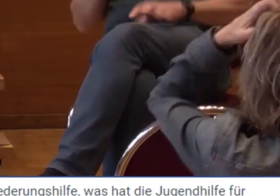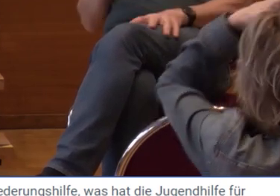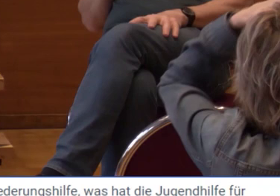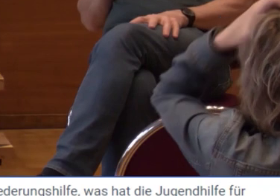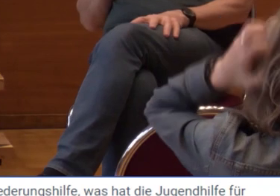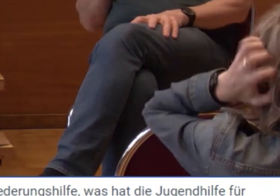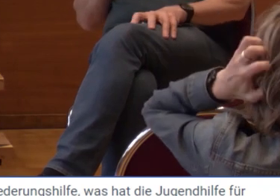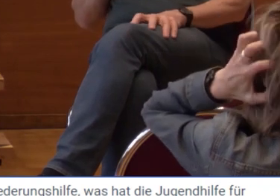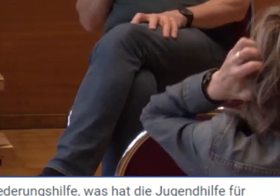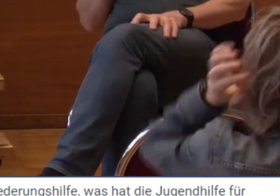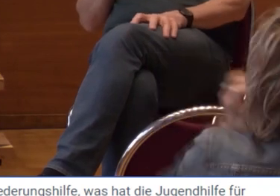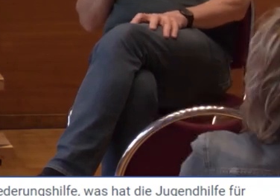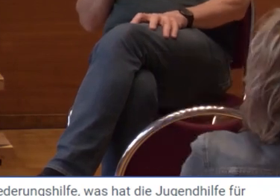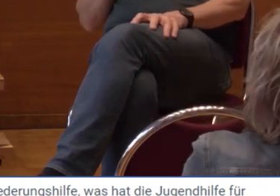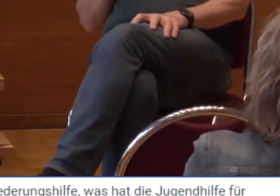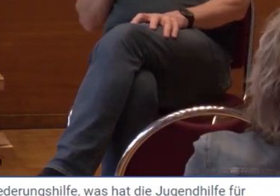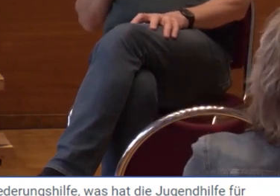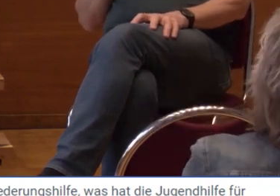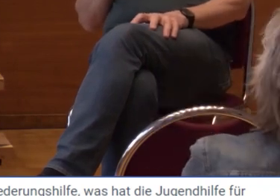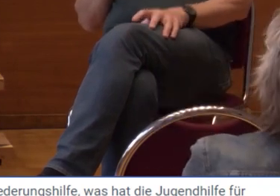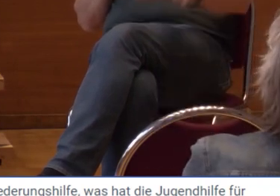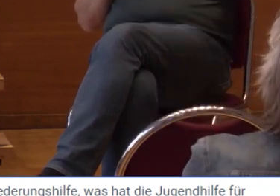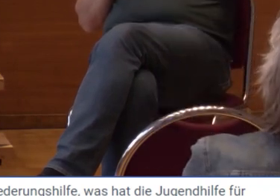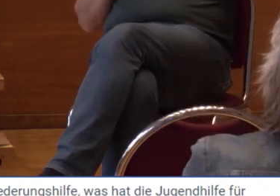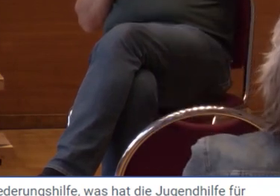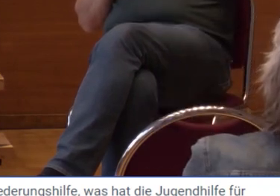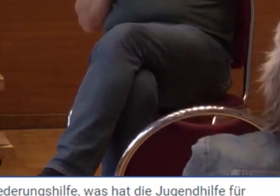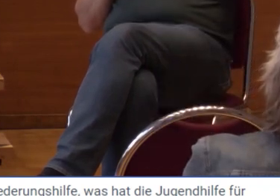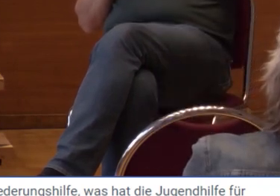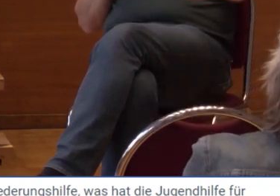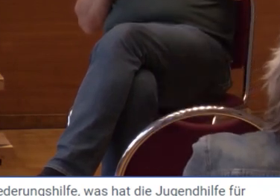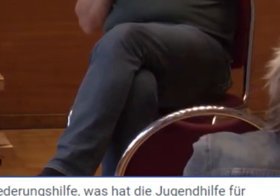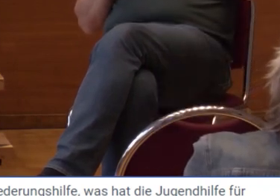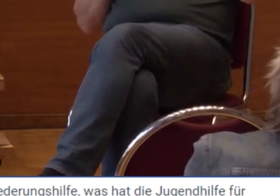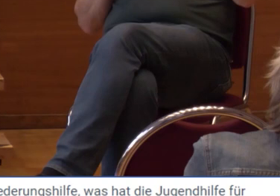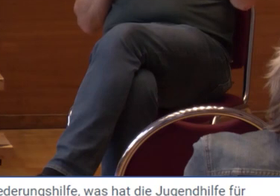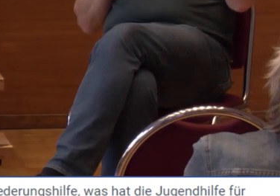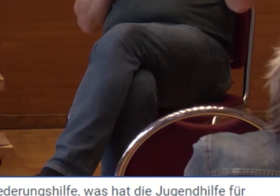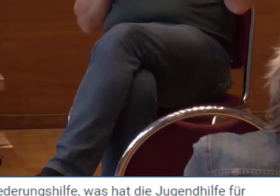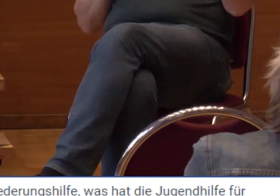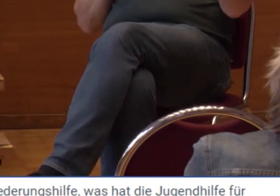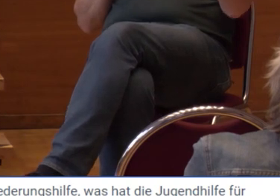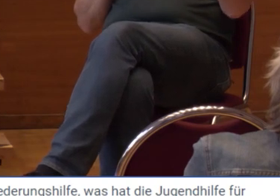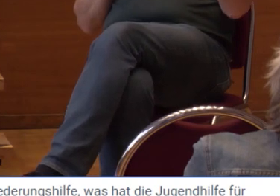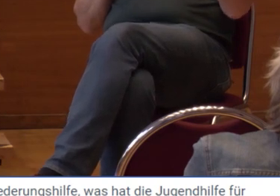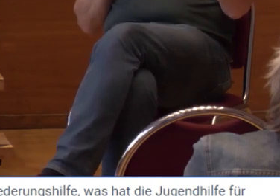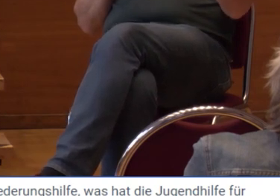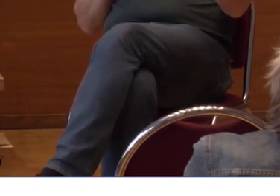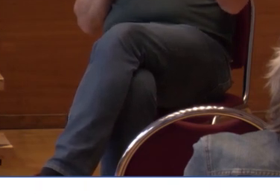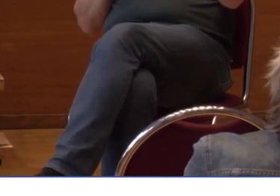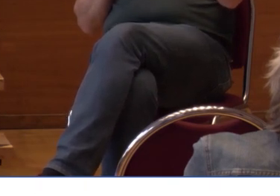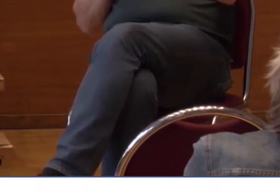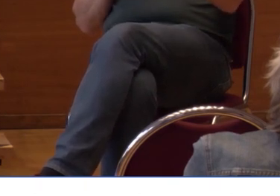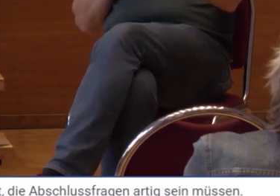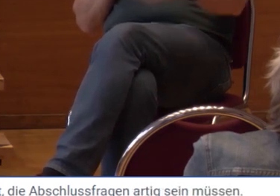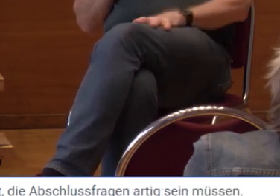pragmatisch sein müssen das ist ja auch schon angeklungen und wir haben so zwei Typisierungen wie wie sage